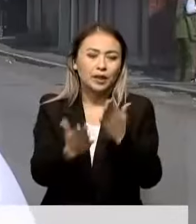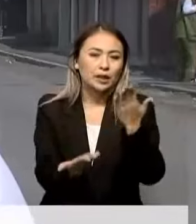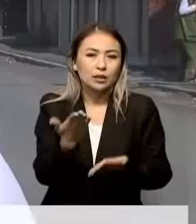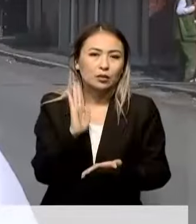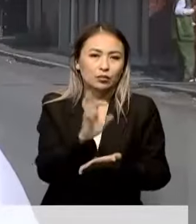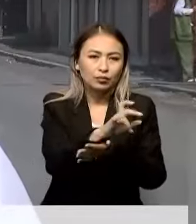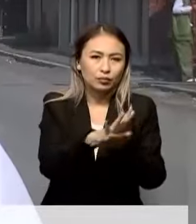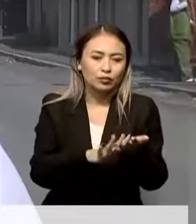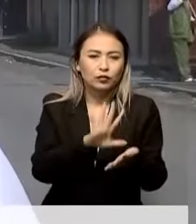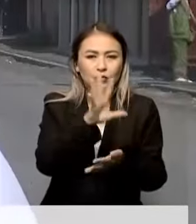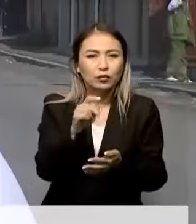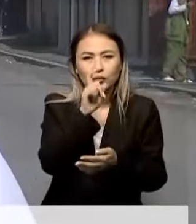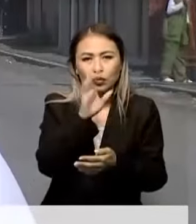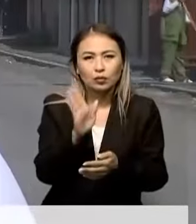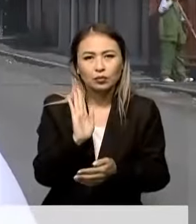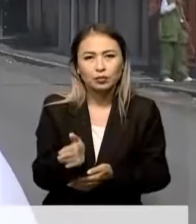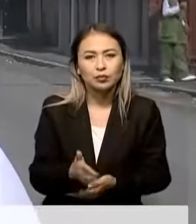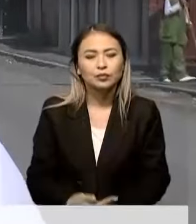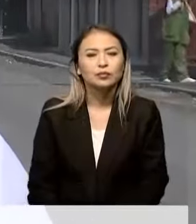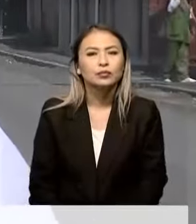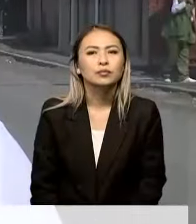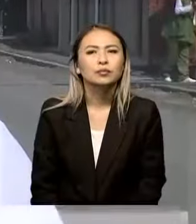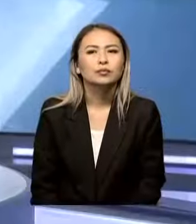бұл өз нәтижесін береді деген ойдамын.